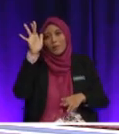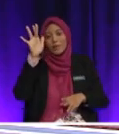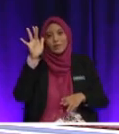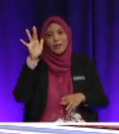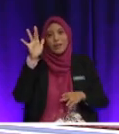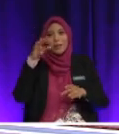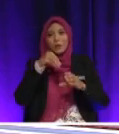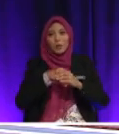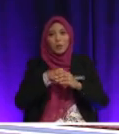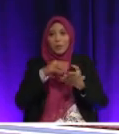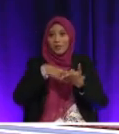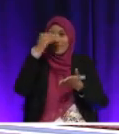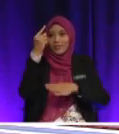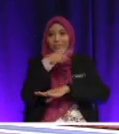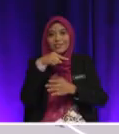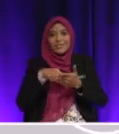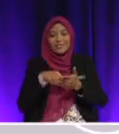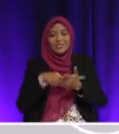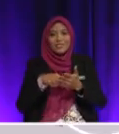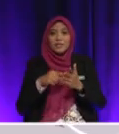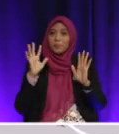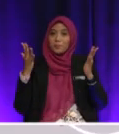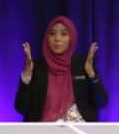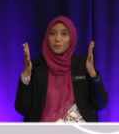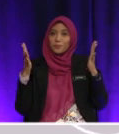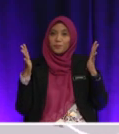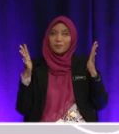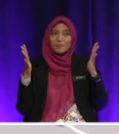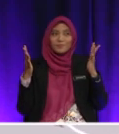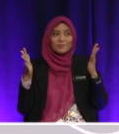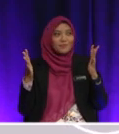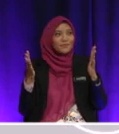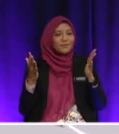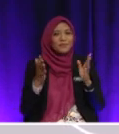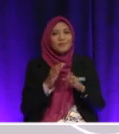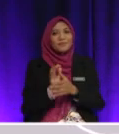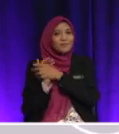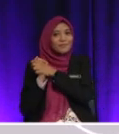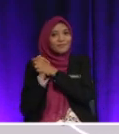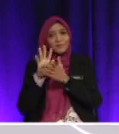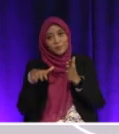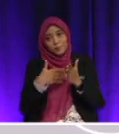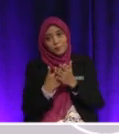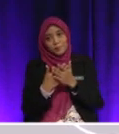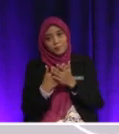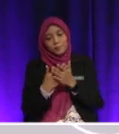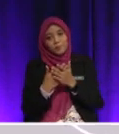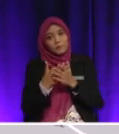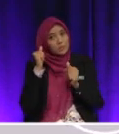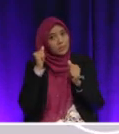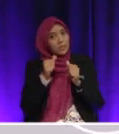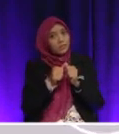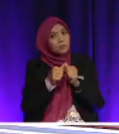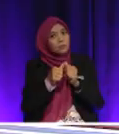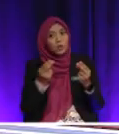dalam pembelajaran pada hari ini bagi temukan untuk diri sendiri dulu Oke tadi yang murid-murid semua jadi ingat usaha